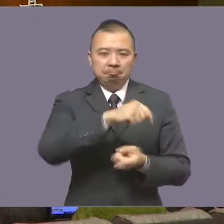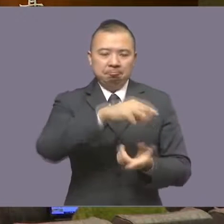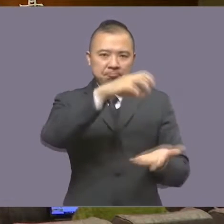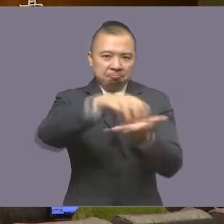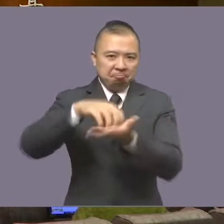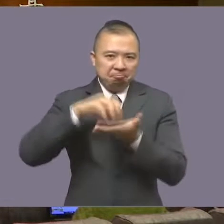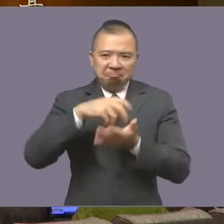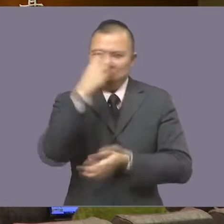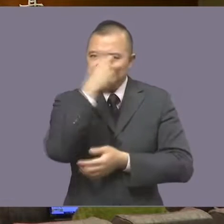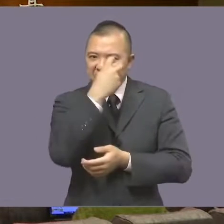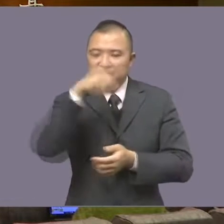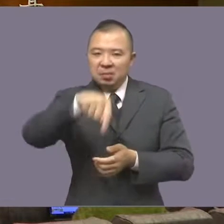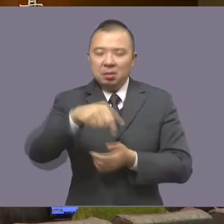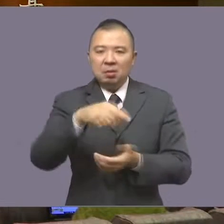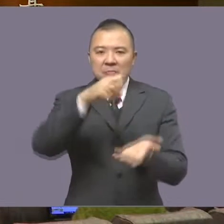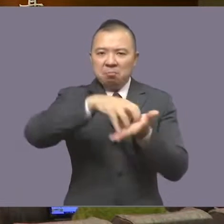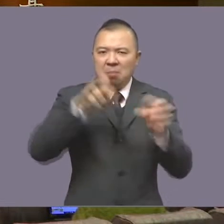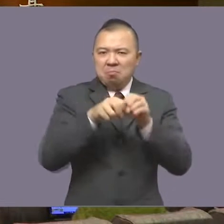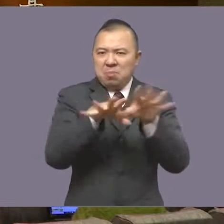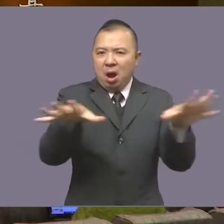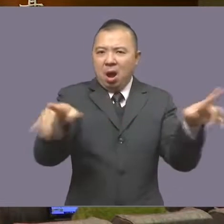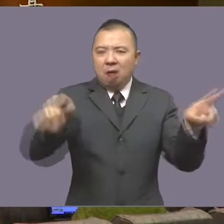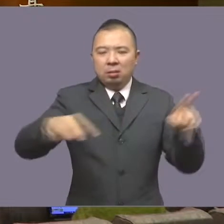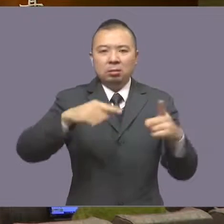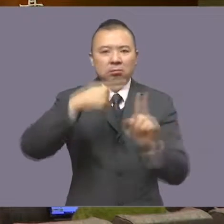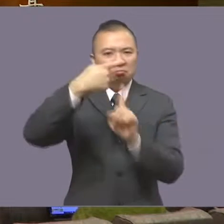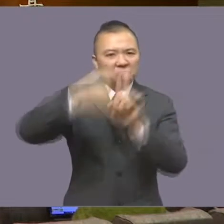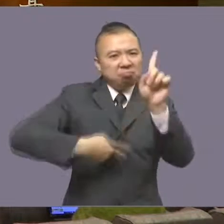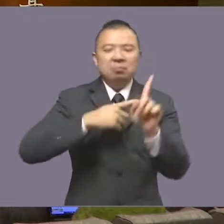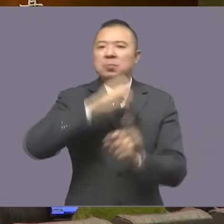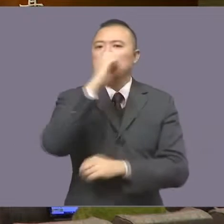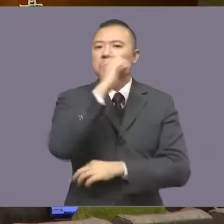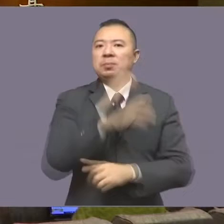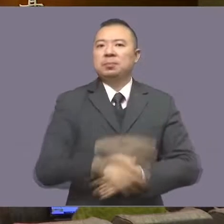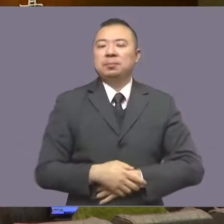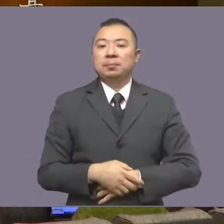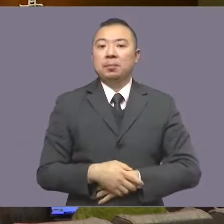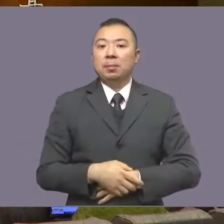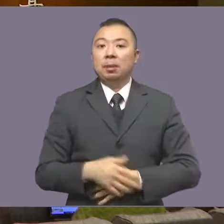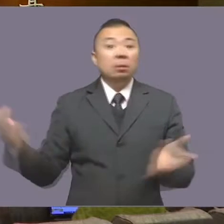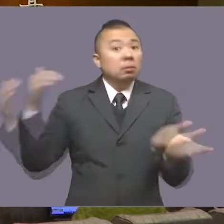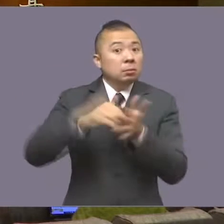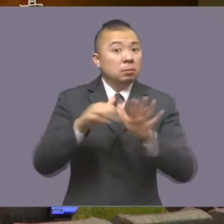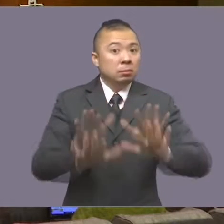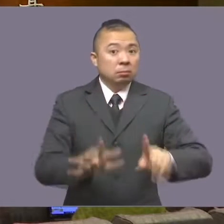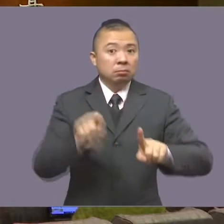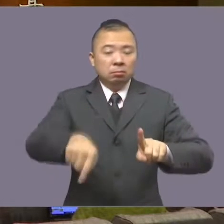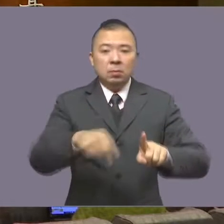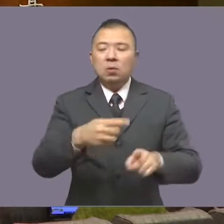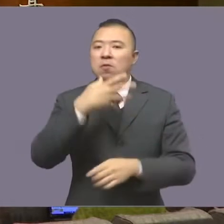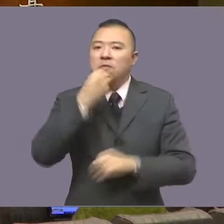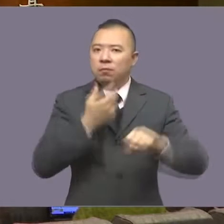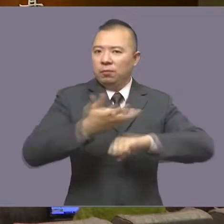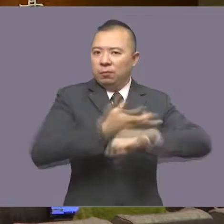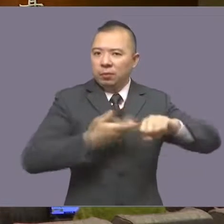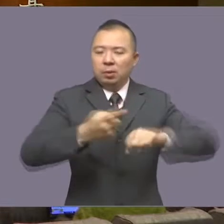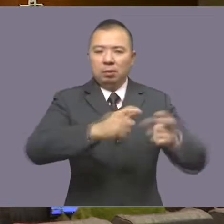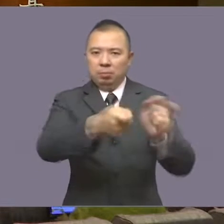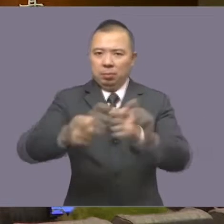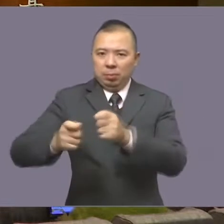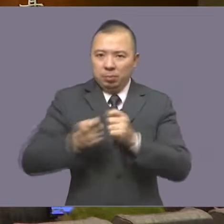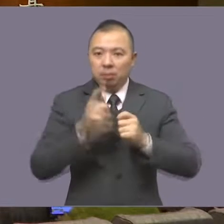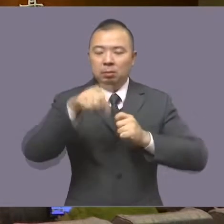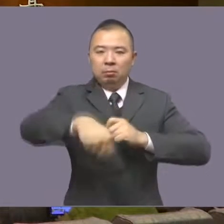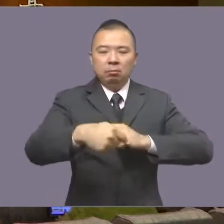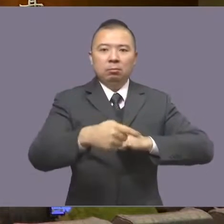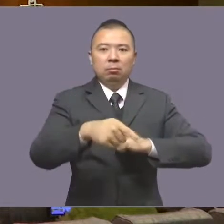明。时至今日，仍然维持禁止进口福岛周边地区所有食品输入的国